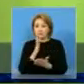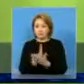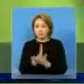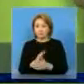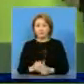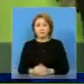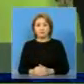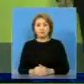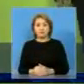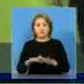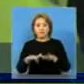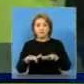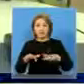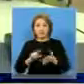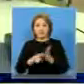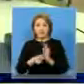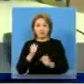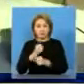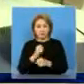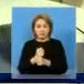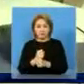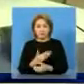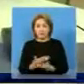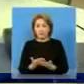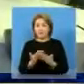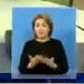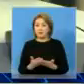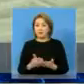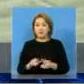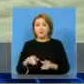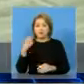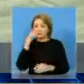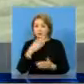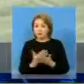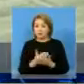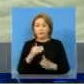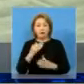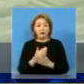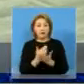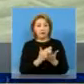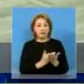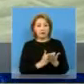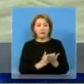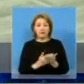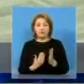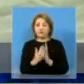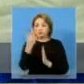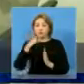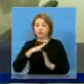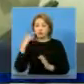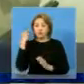қамтамасыз етілген. Компьютерлік класс жұмыс жасайды. Айта кетейік, бұл мемлекеттік жекеменшік серіктестік бағытындағы жоғары